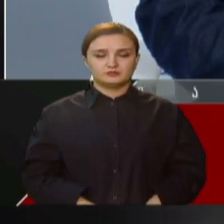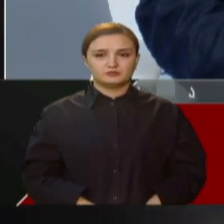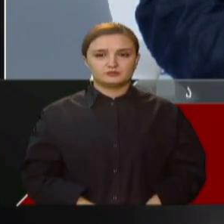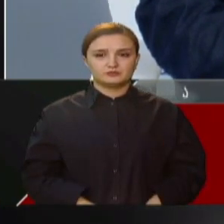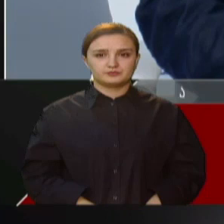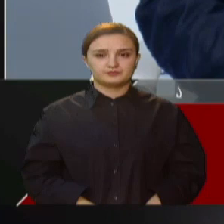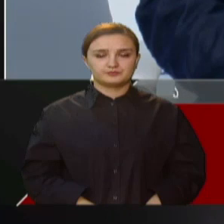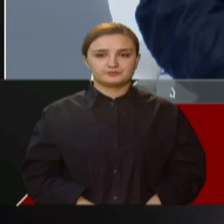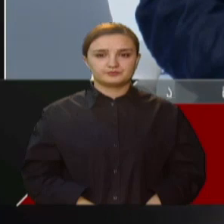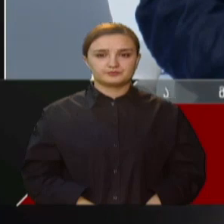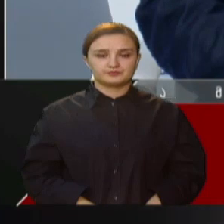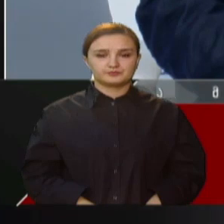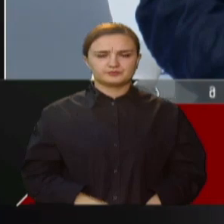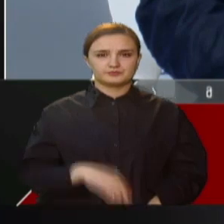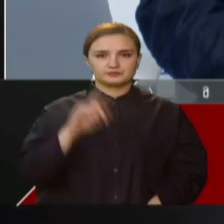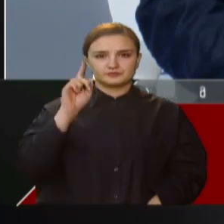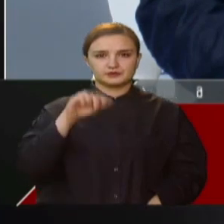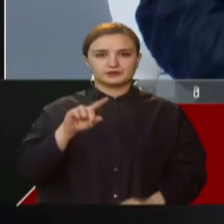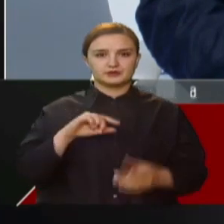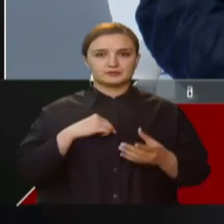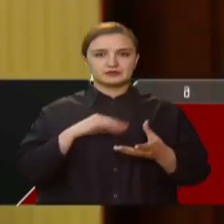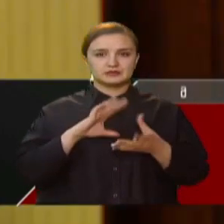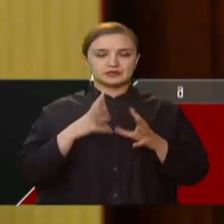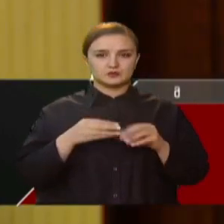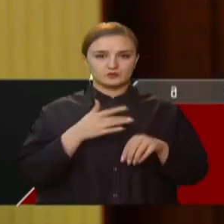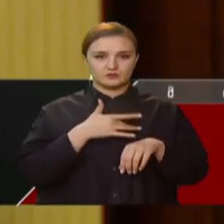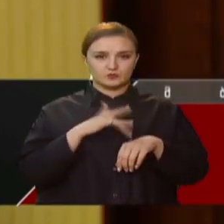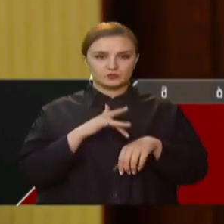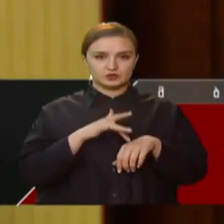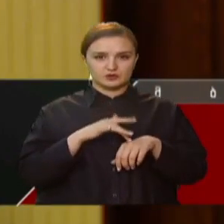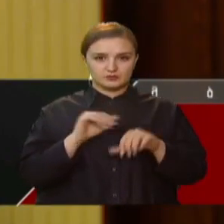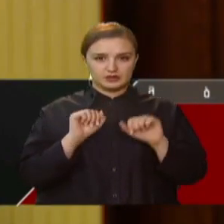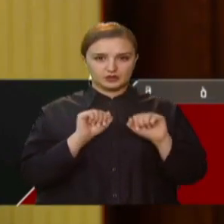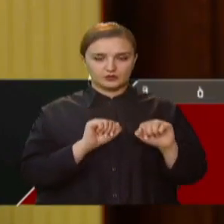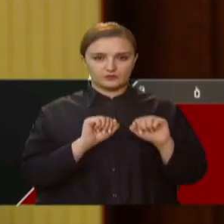Ასეთრამ მე საერთოდ ძალიან გულშემატკივრობდი